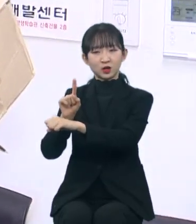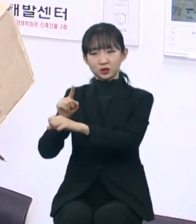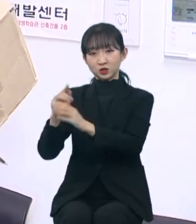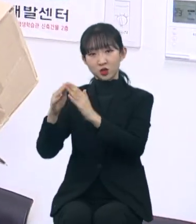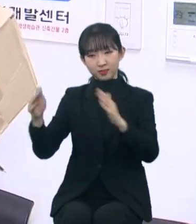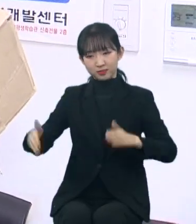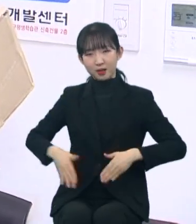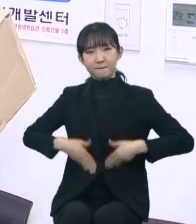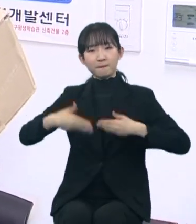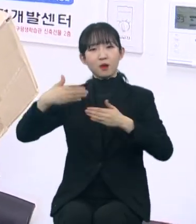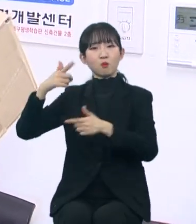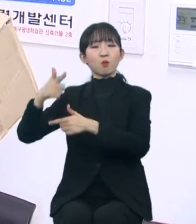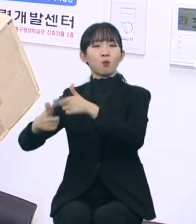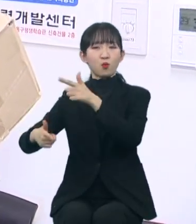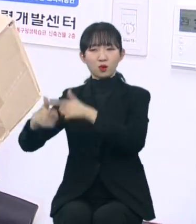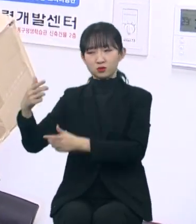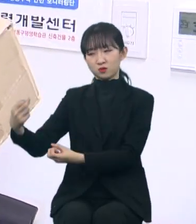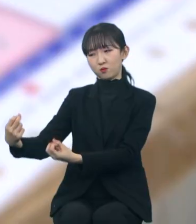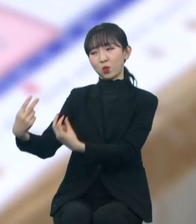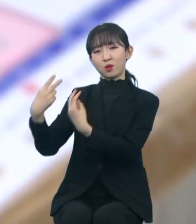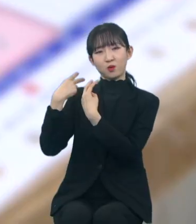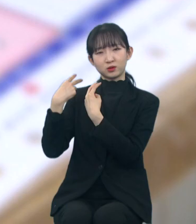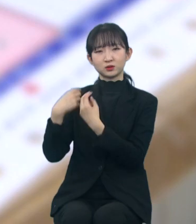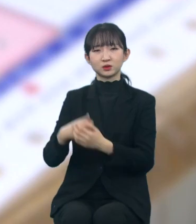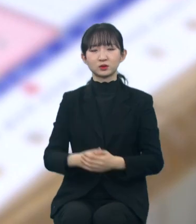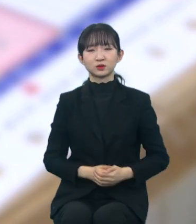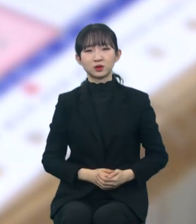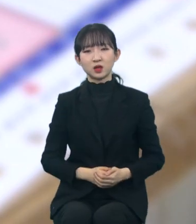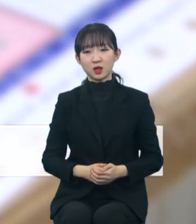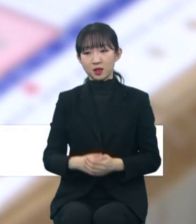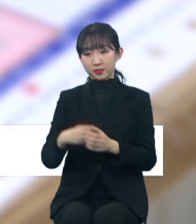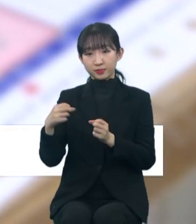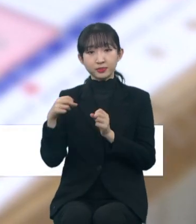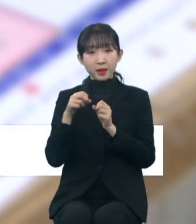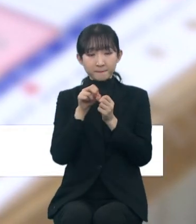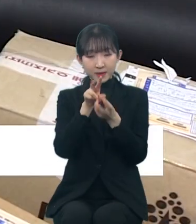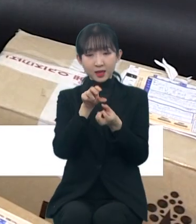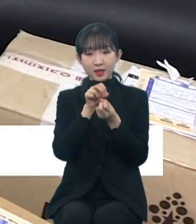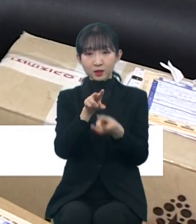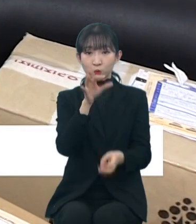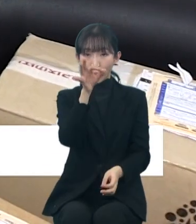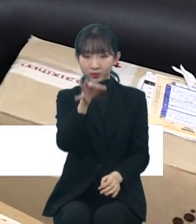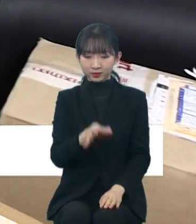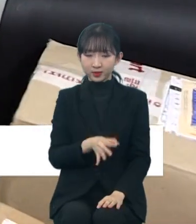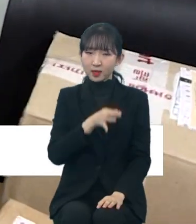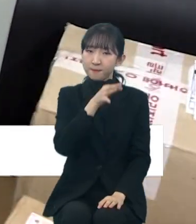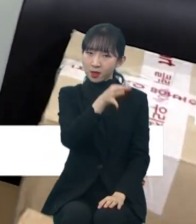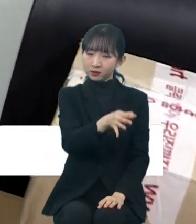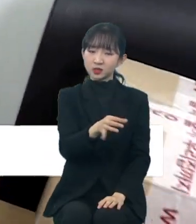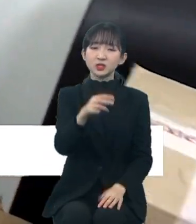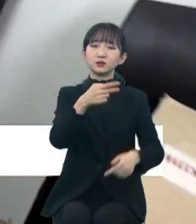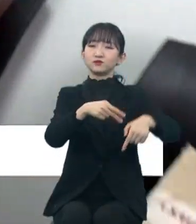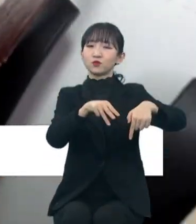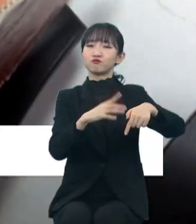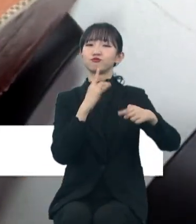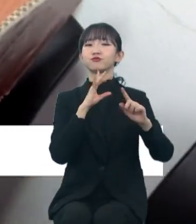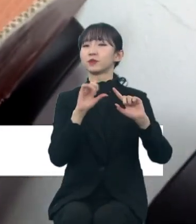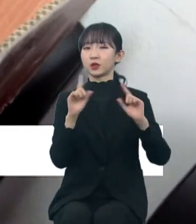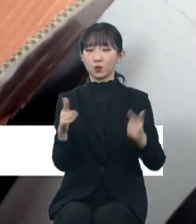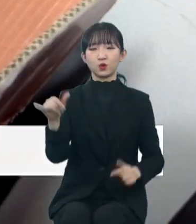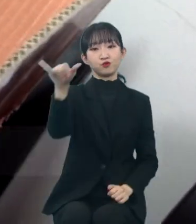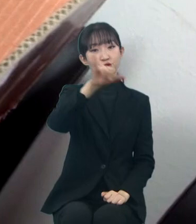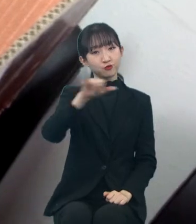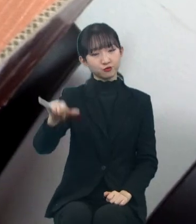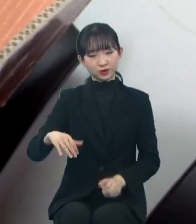전남 목포에서 보내왔습니다. 택배비만 부담하면 인천은 물론 전국에서 보내온 제품을 무료로